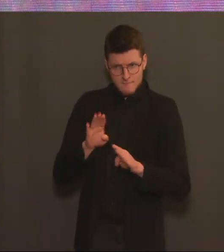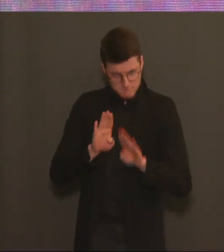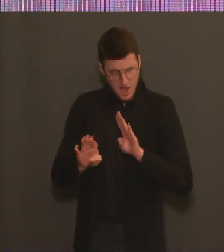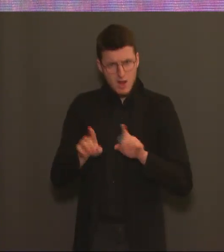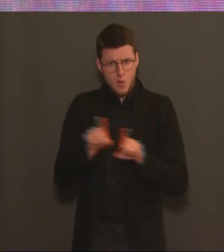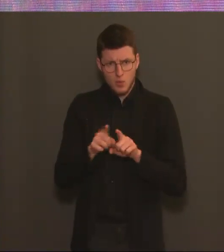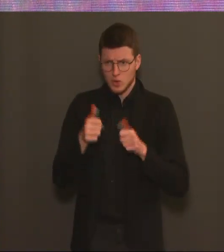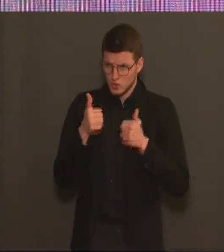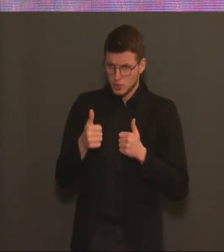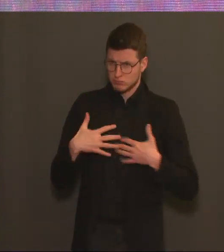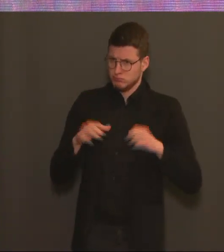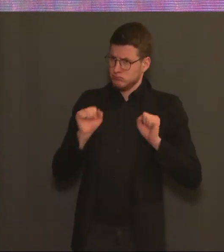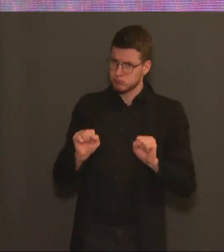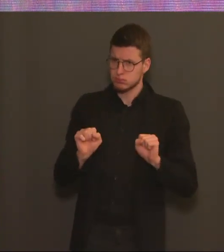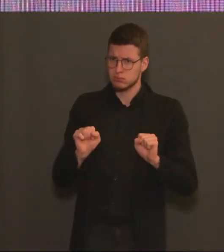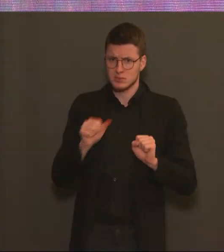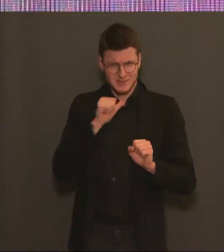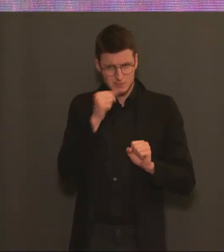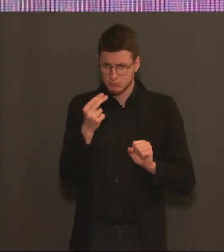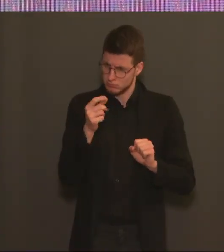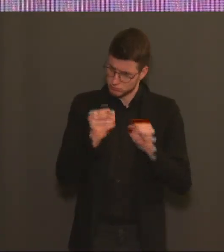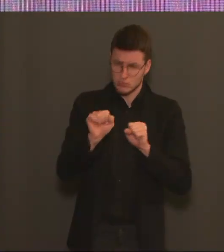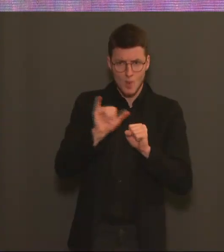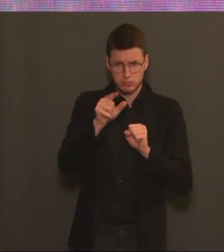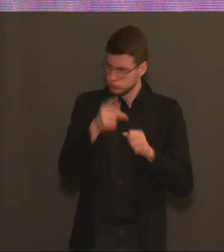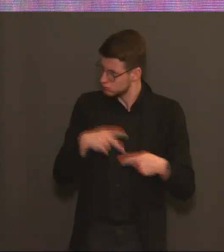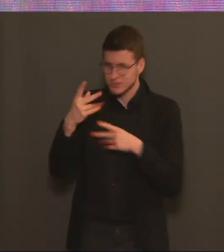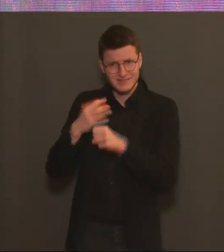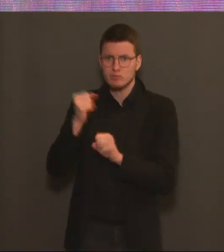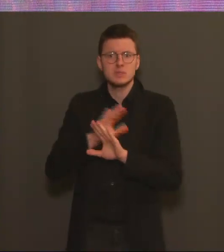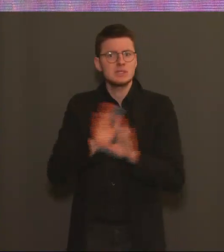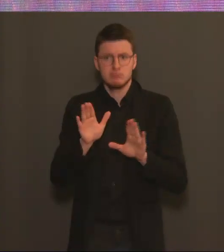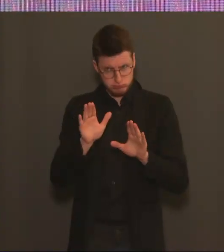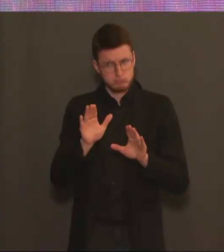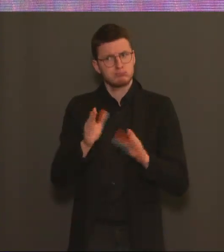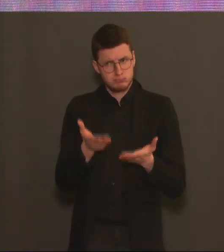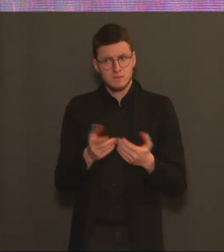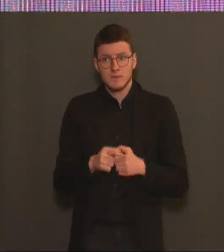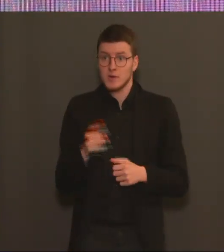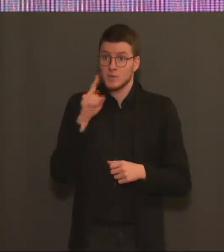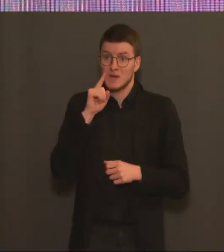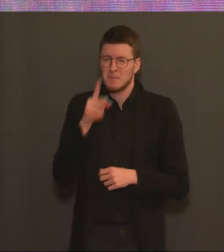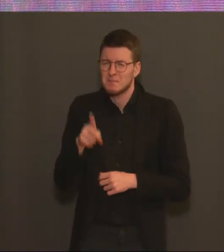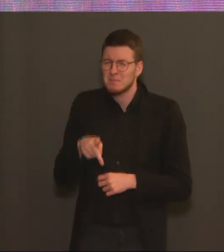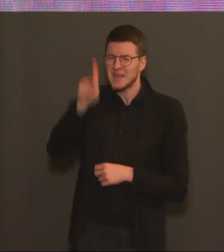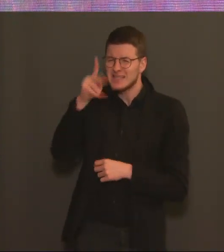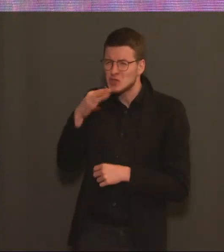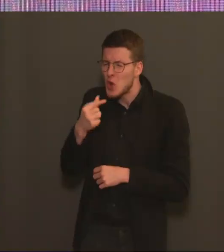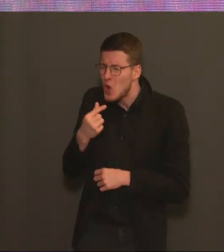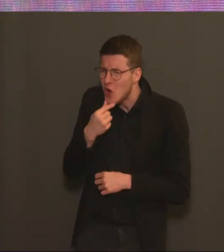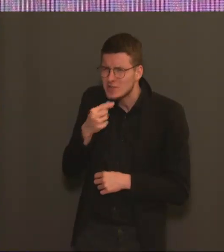het ziekenhuis. Die effecten zien we nu reeds duidelijk bij de alleroudsten en de allerzwaksten.